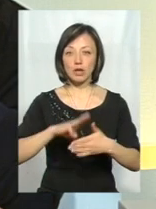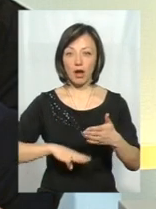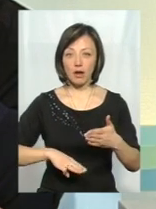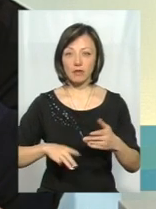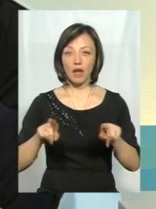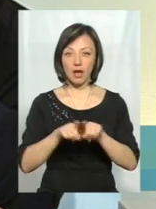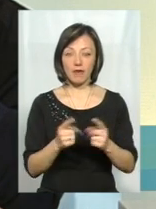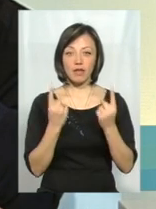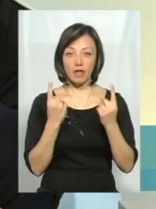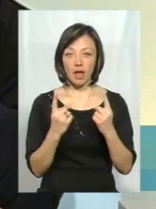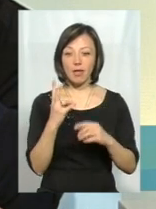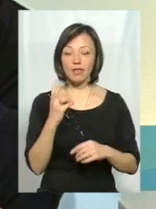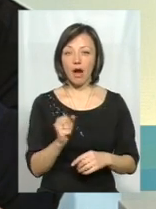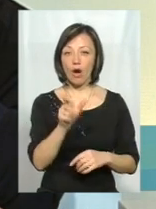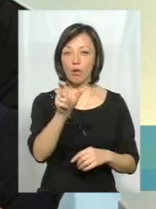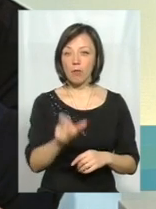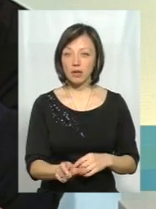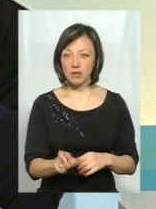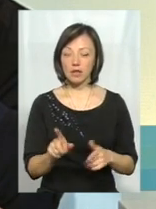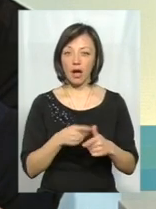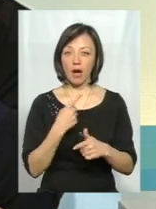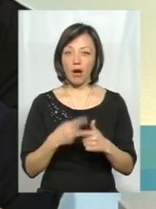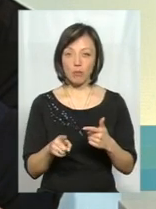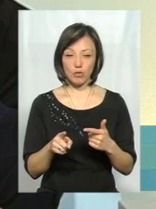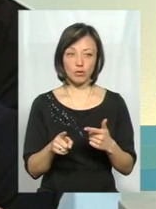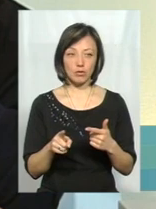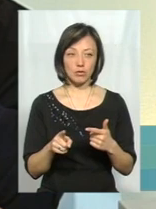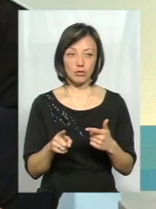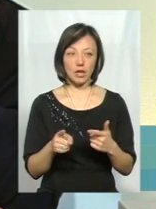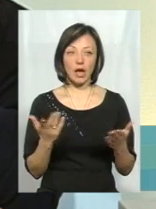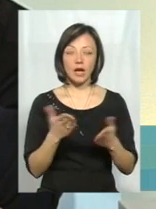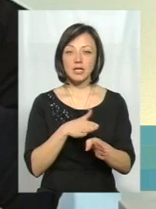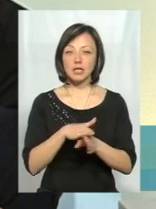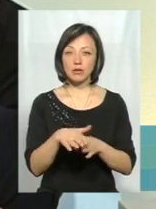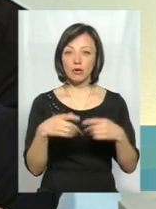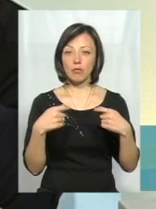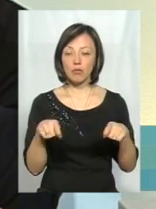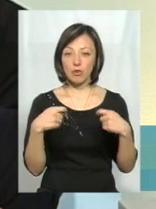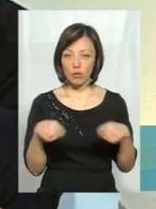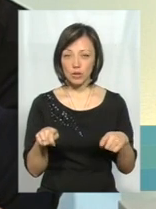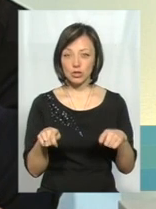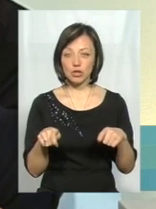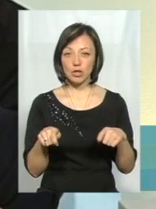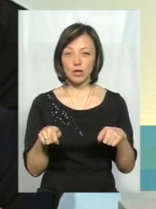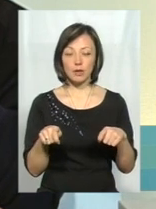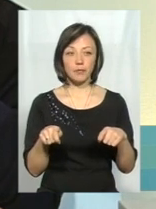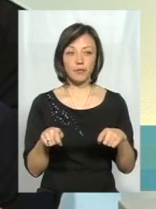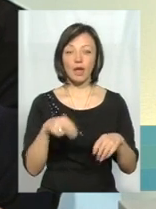такі високі. На громадянина або на фізичну особу, який здійснює, як говорить пан